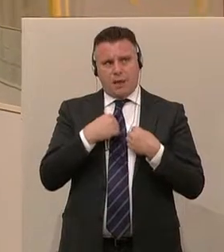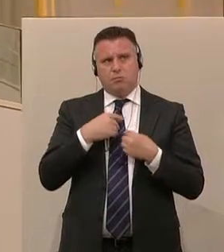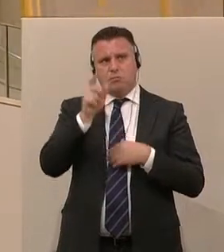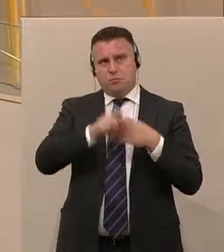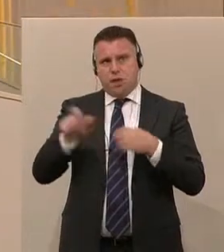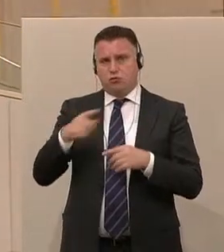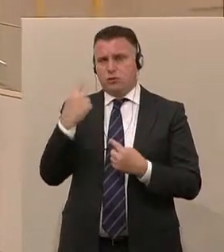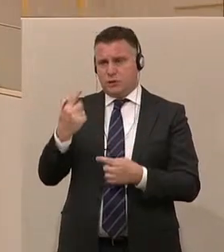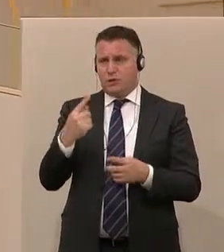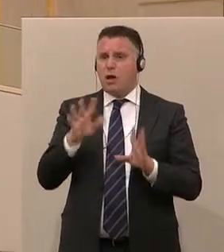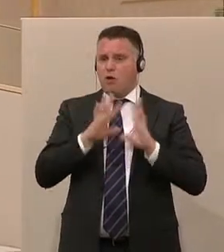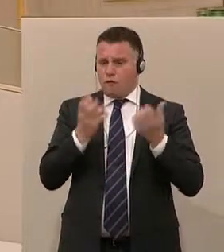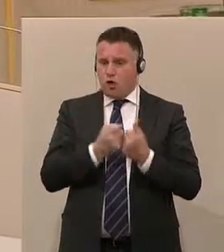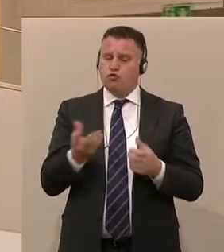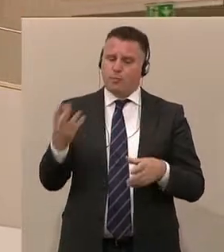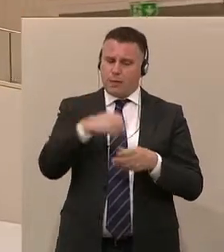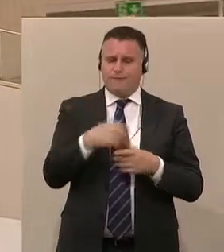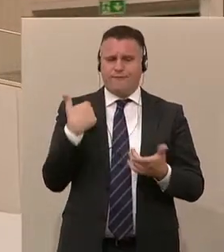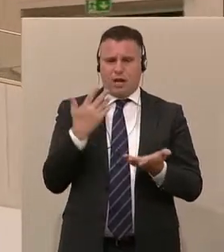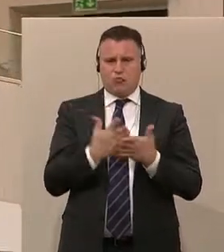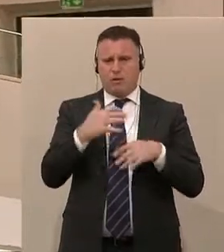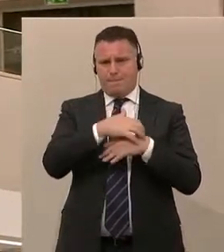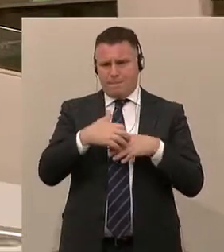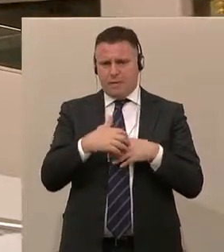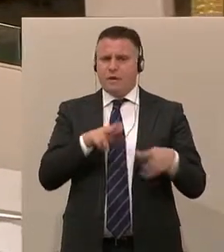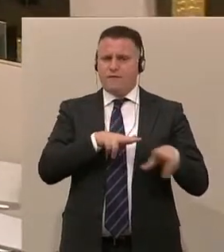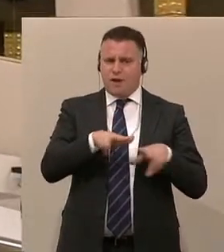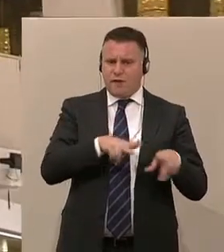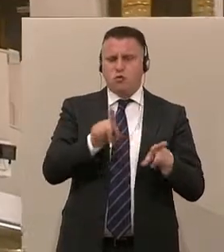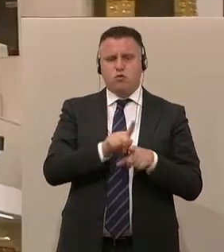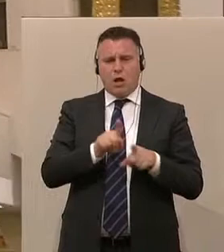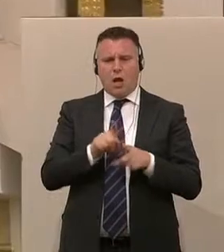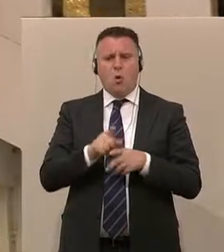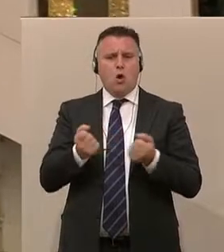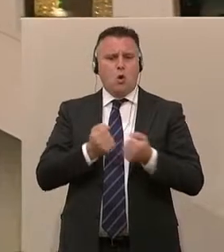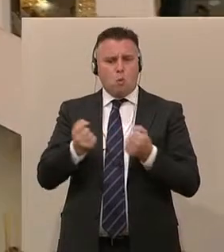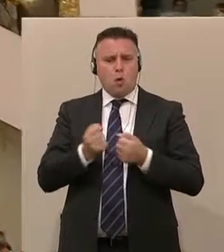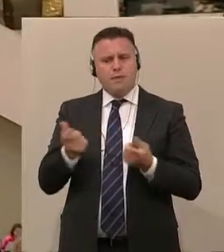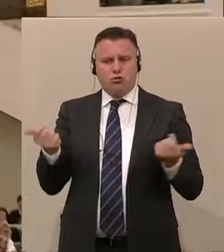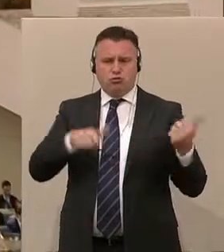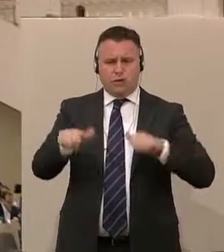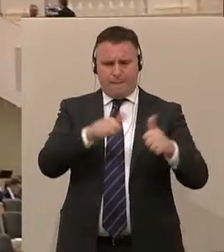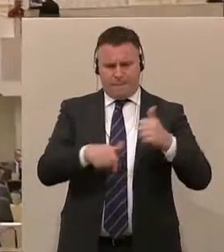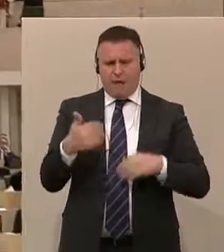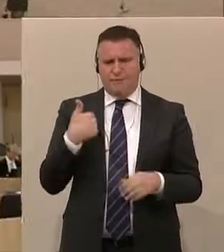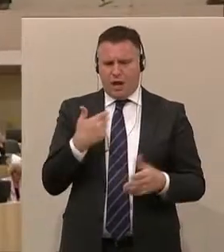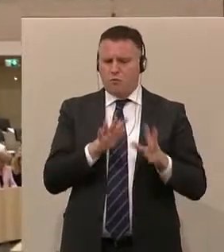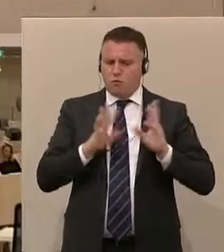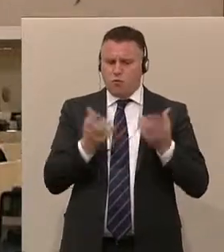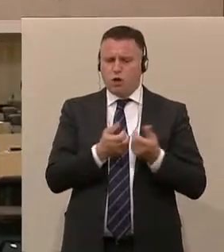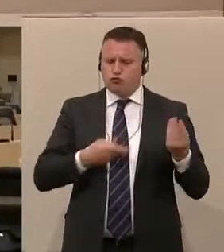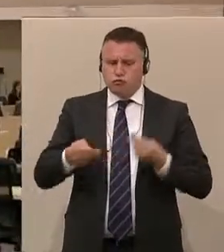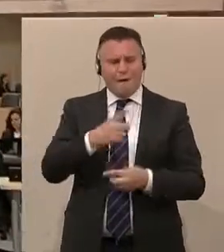verantwortlichen Personen waren im Workshop Mitte März sowohl auf Verwaltungsebene als auch durch die politische Ebene vertreten. Dabei wurde das